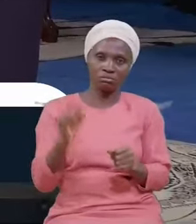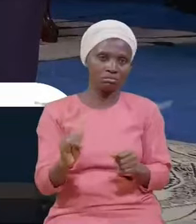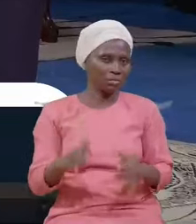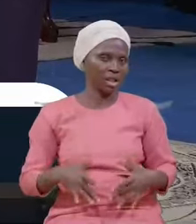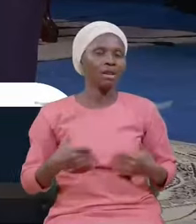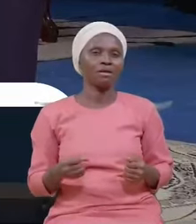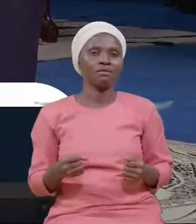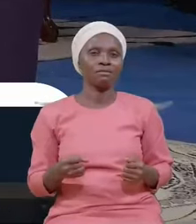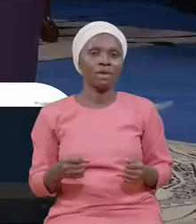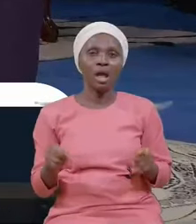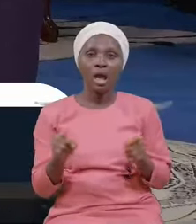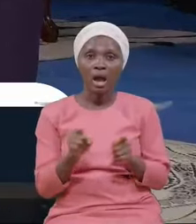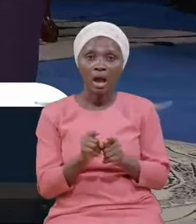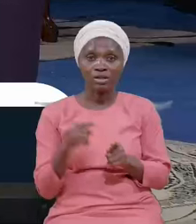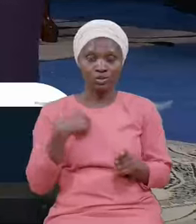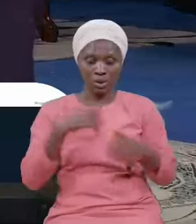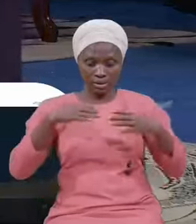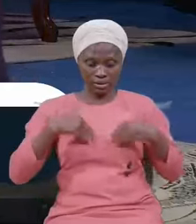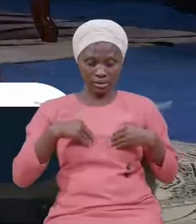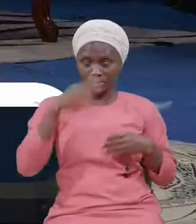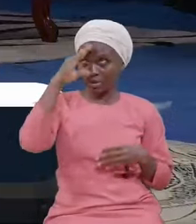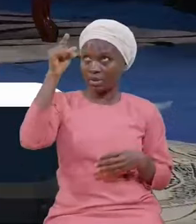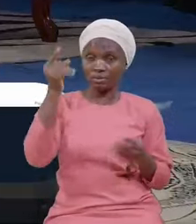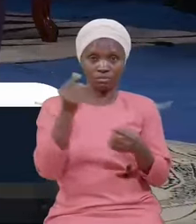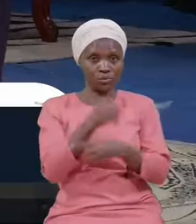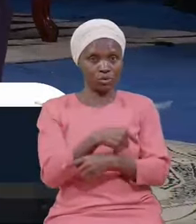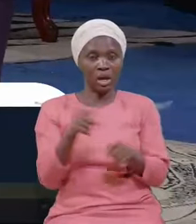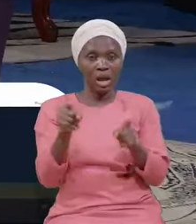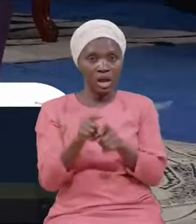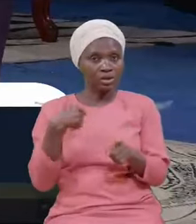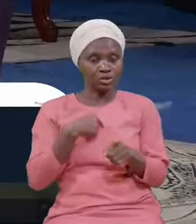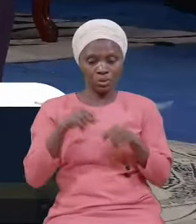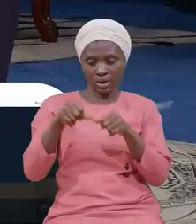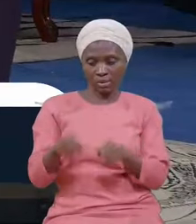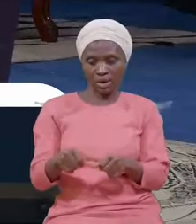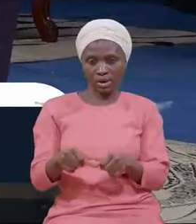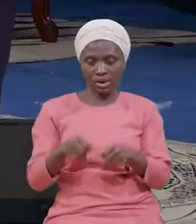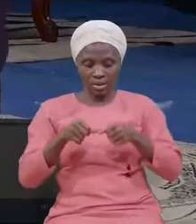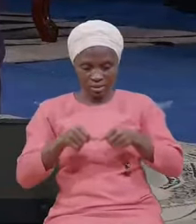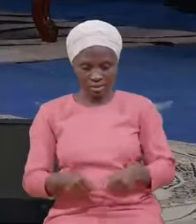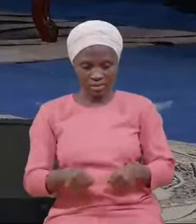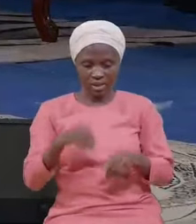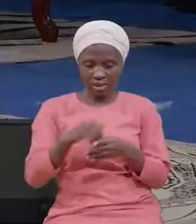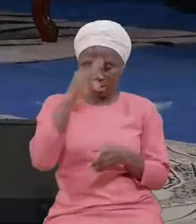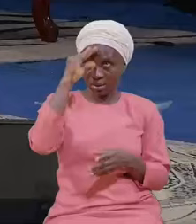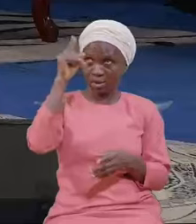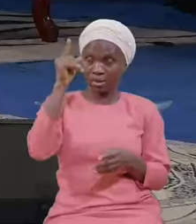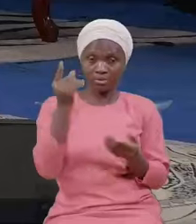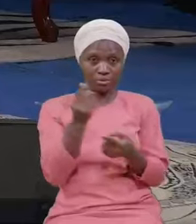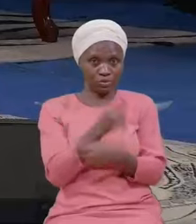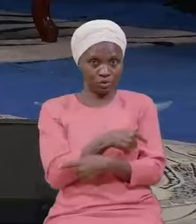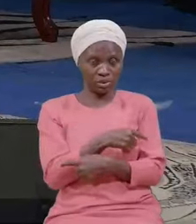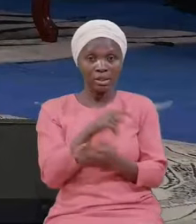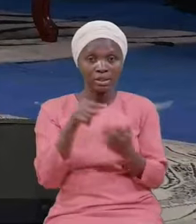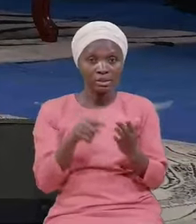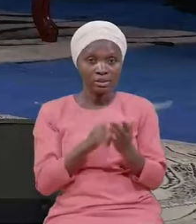aujourd'hui, comme tu l'acceptes aujourd'hui, comme tu demeures et restes en lui aujourd'hui, ce